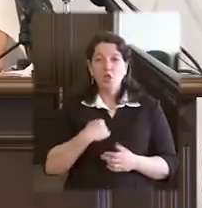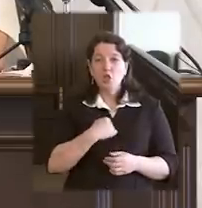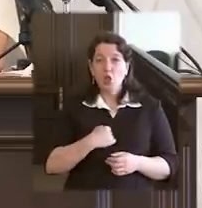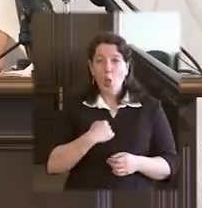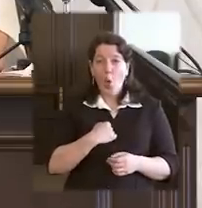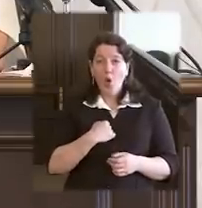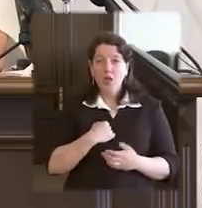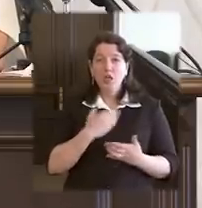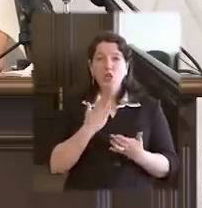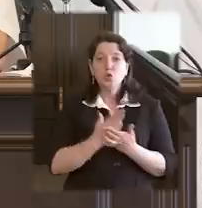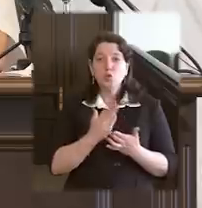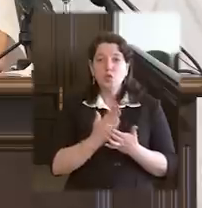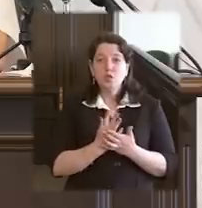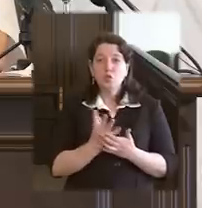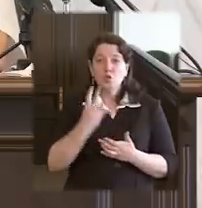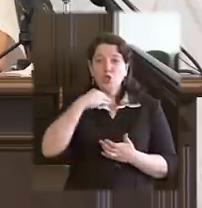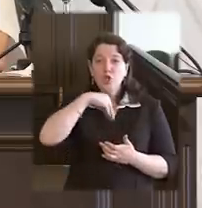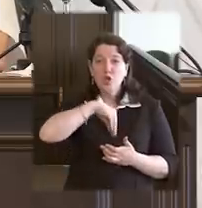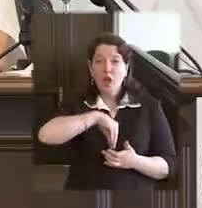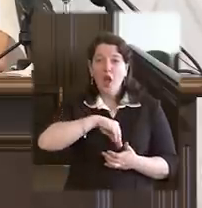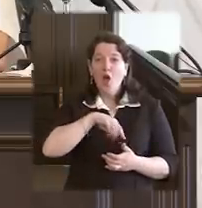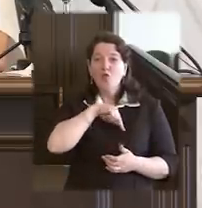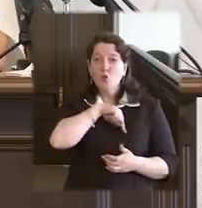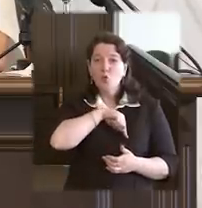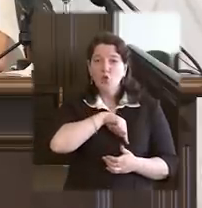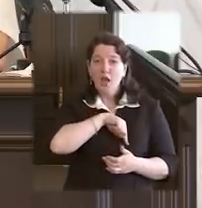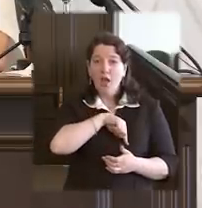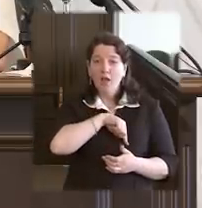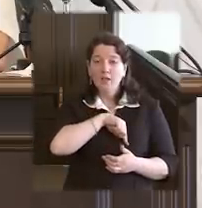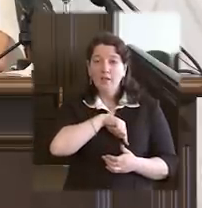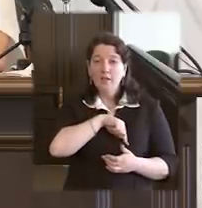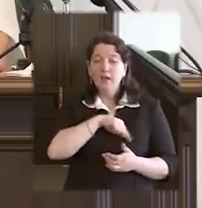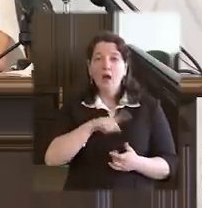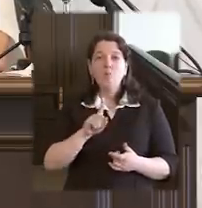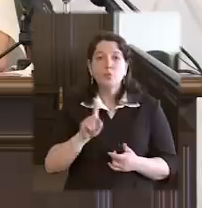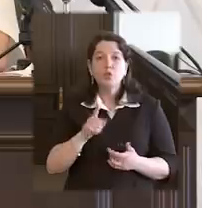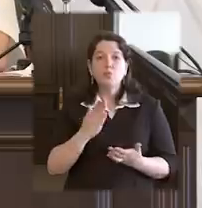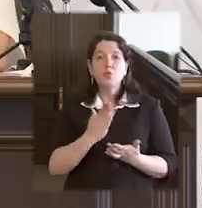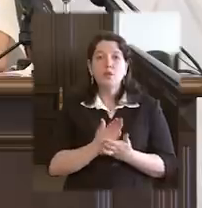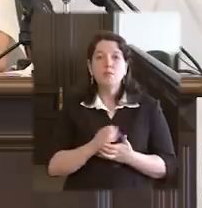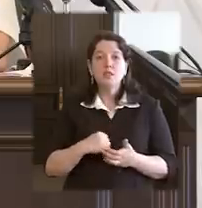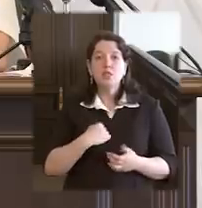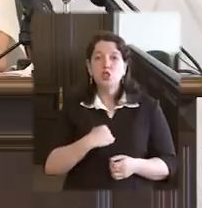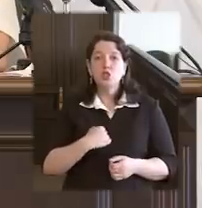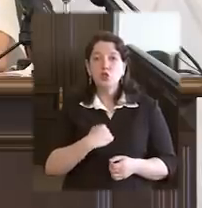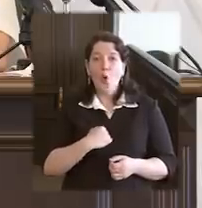Зло, существующее в душе, неважно к кому и почему, зло именно,